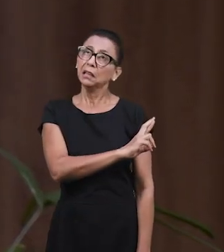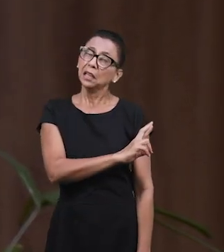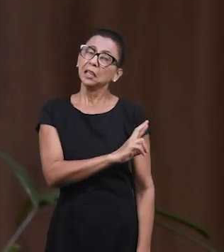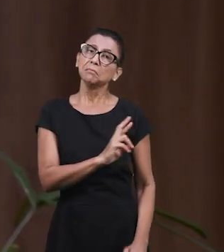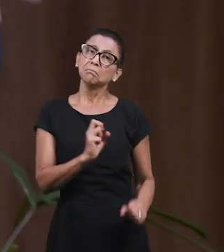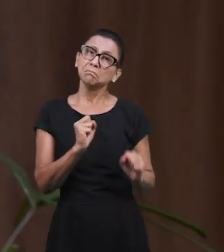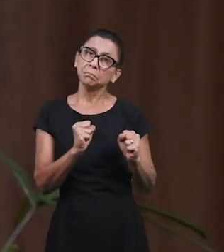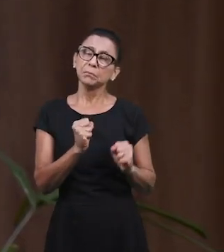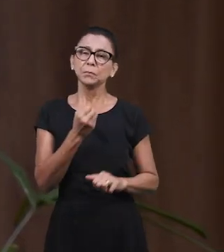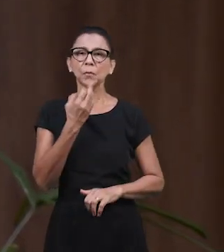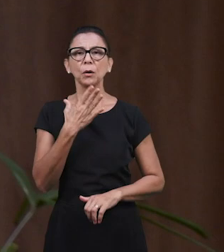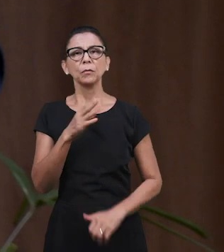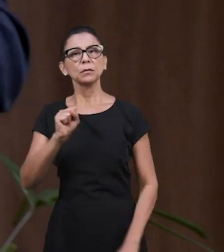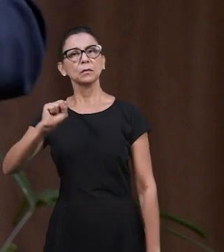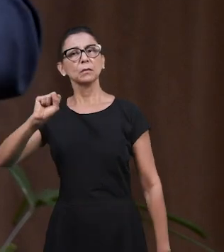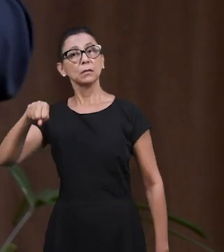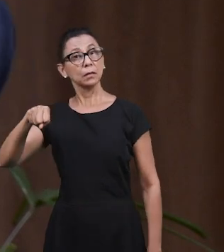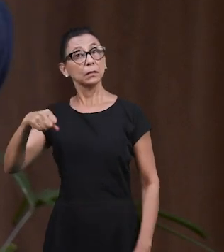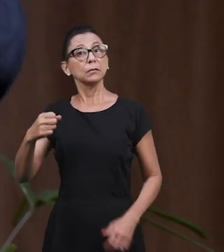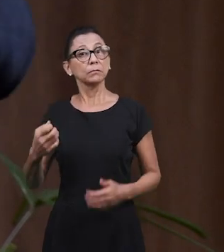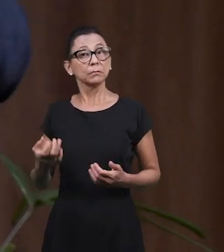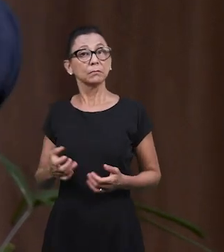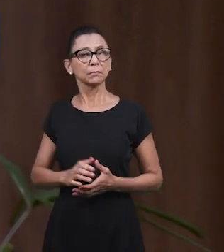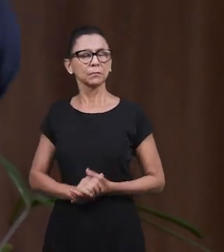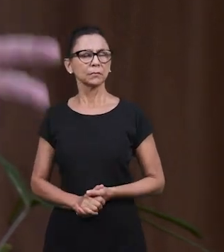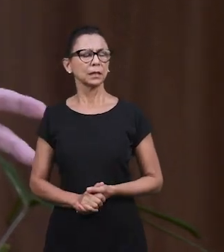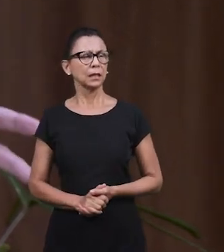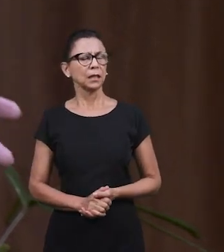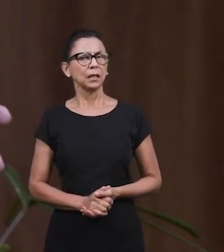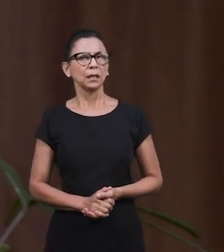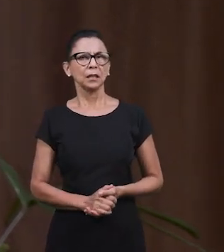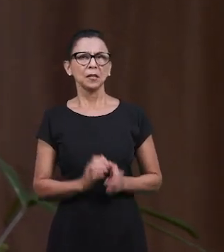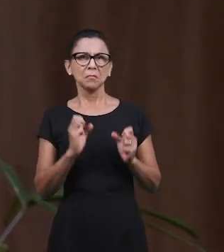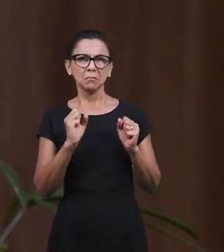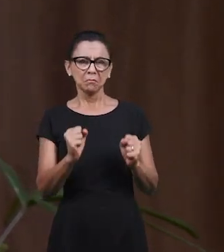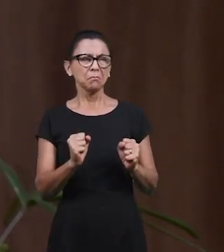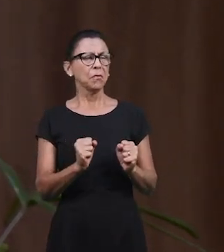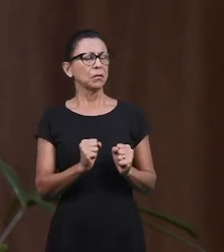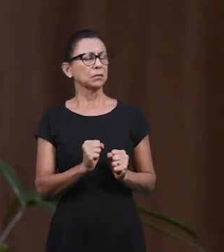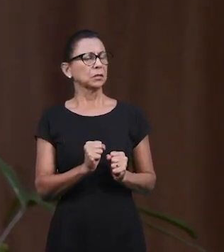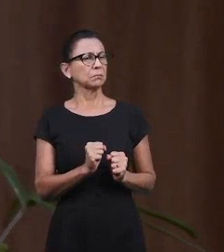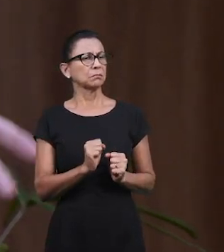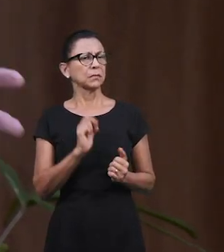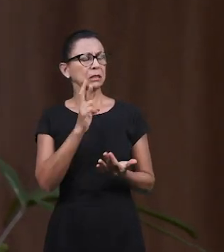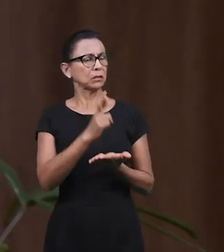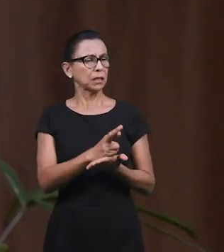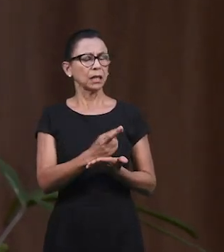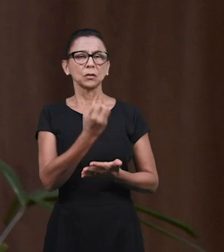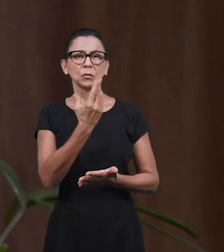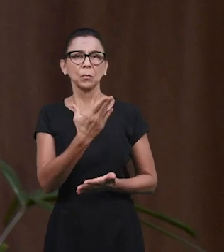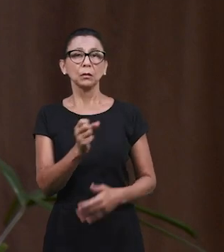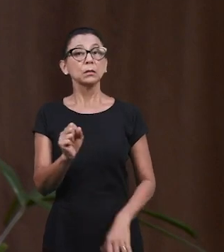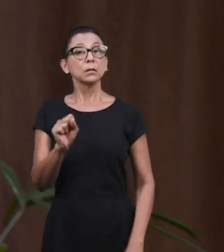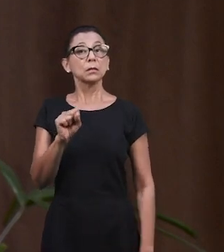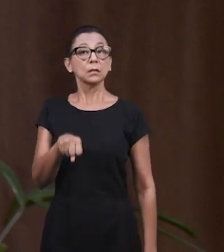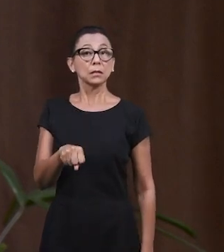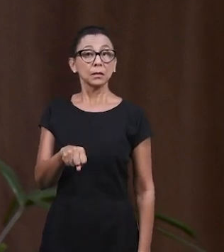religion, il peut même être bonne, oui. Elle peut apporter des bénéfices pour l'homme.